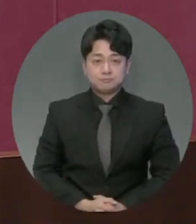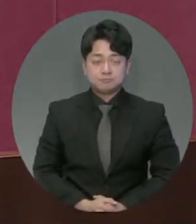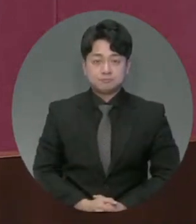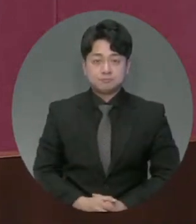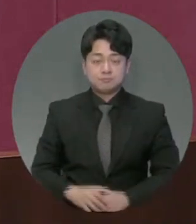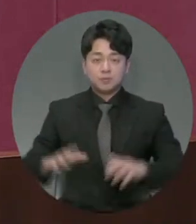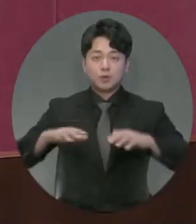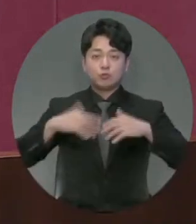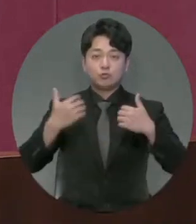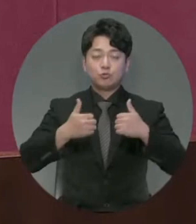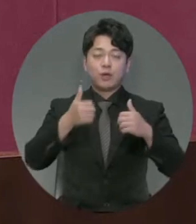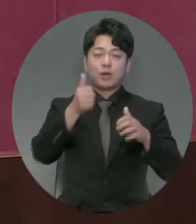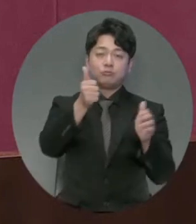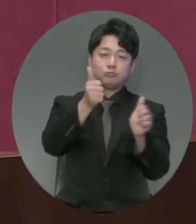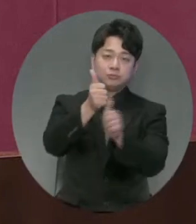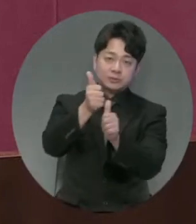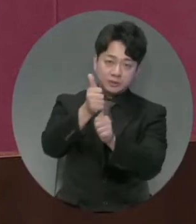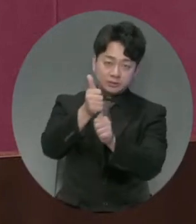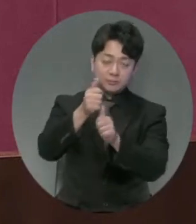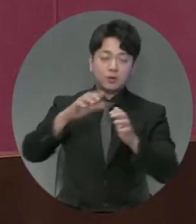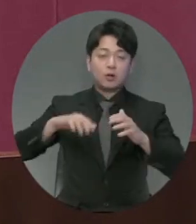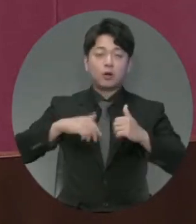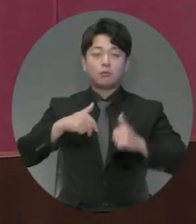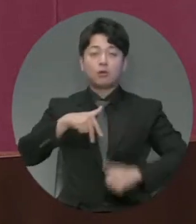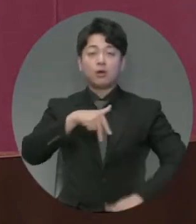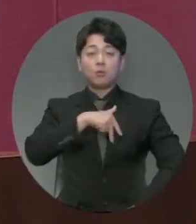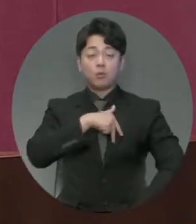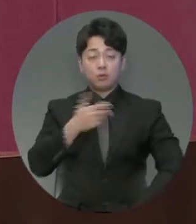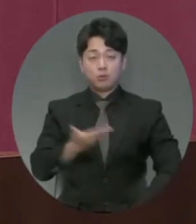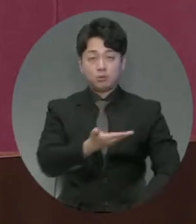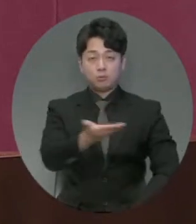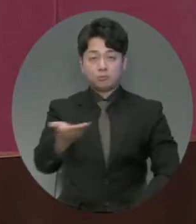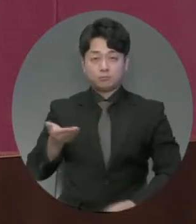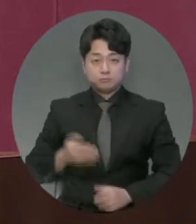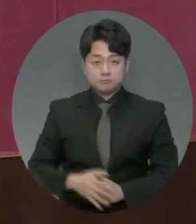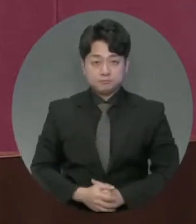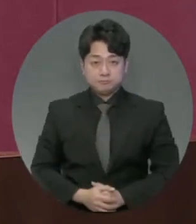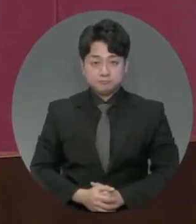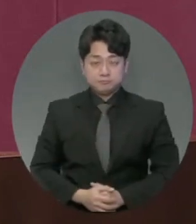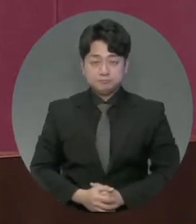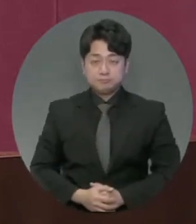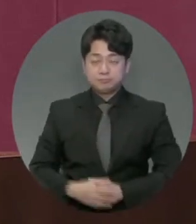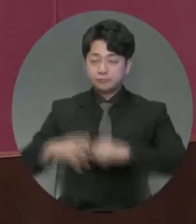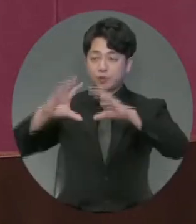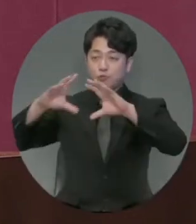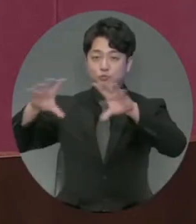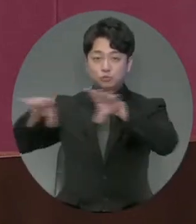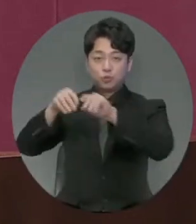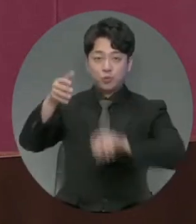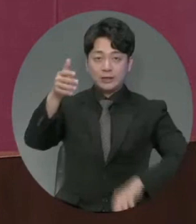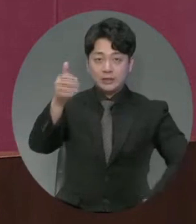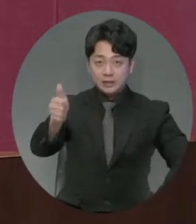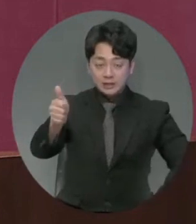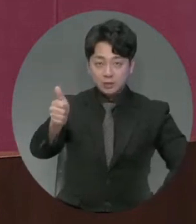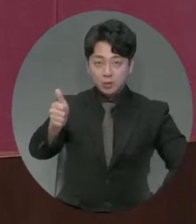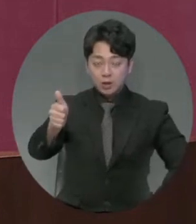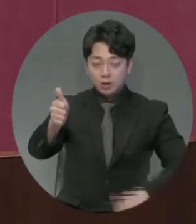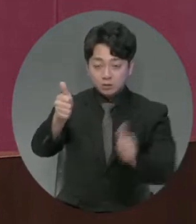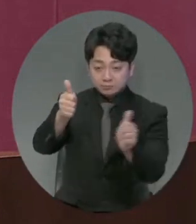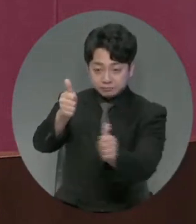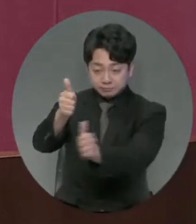정진석 부의장님과 선배 동료 의원 여러분, 한덕수 국무총리를 비롯한 국무위원